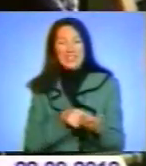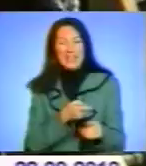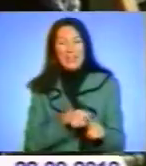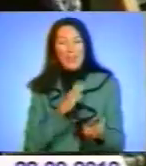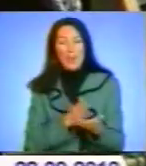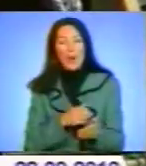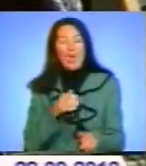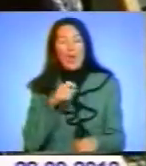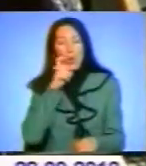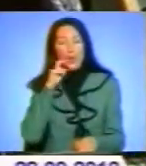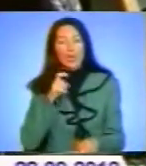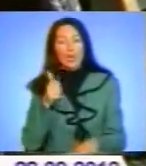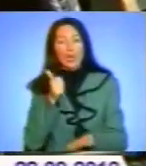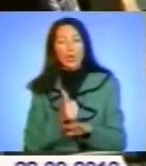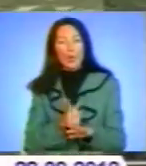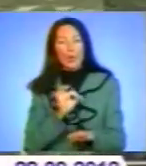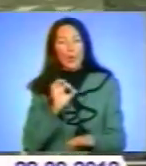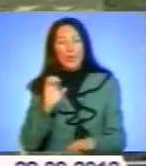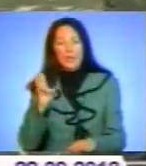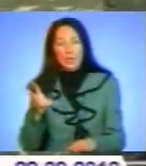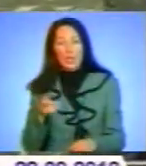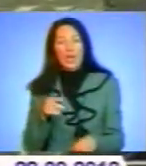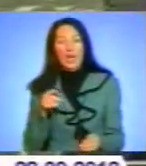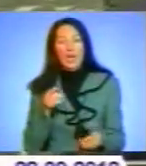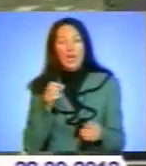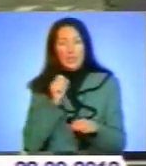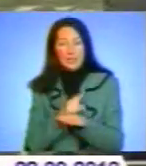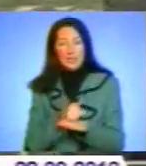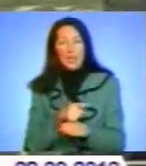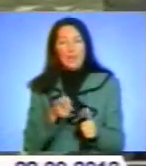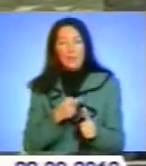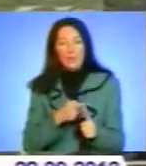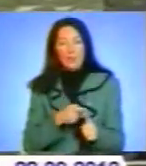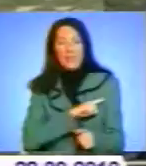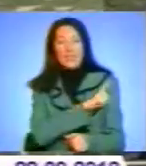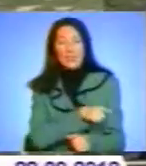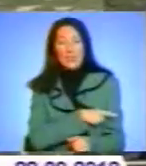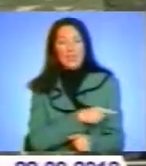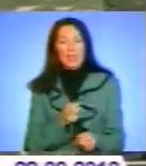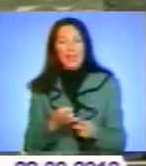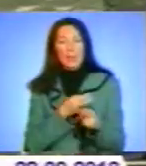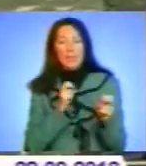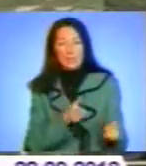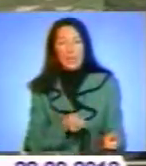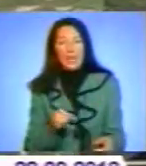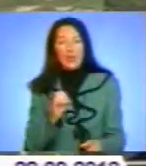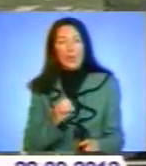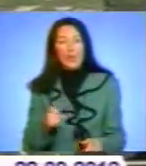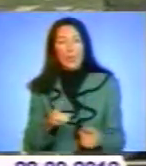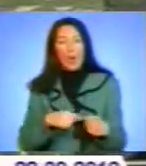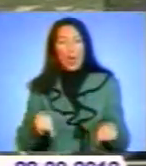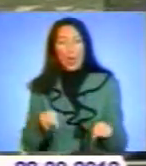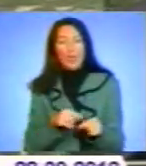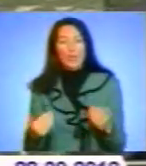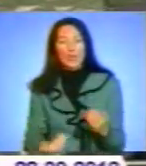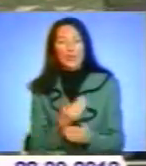головування в ОБСЄ у 2013 році. Стратегічним завданням Янукович називає зміцнення безпеки в європейському регіоні та відновлення дії договору про